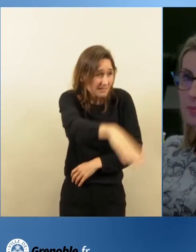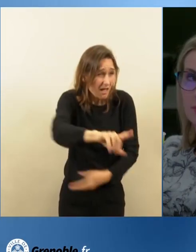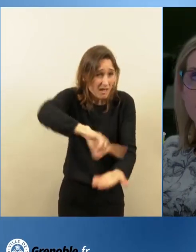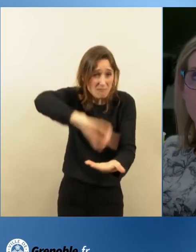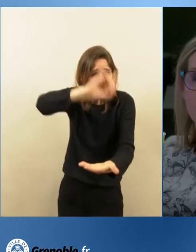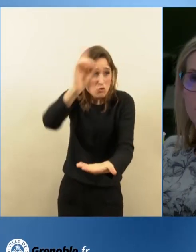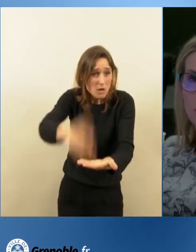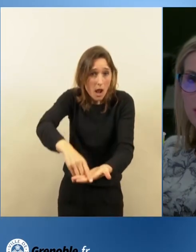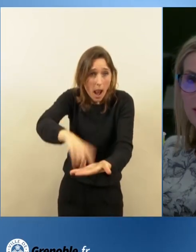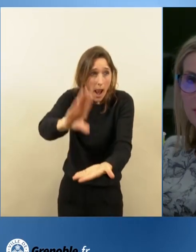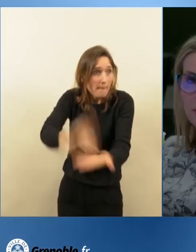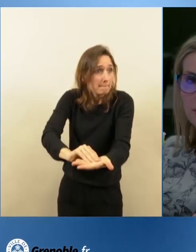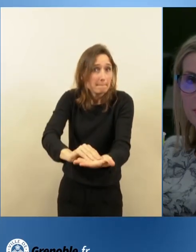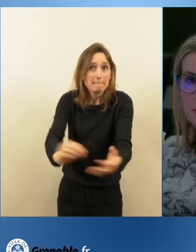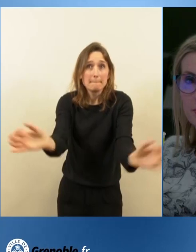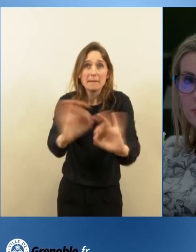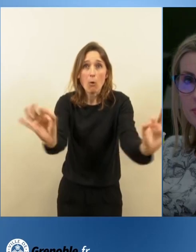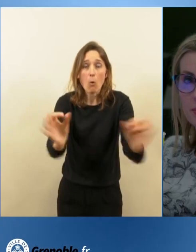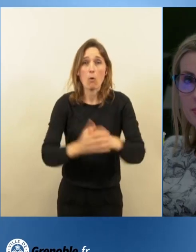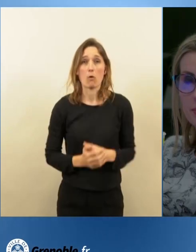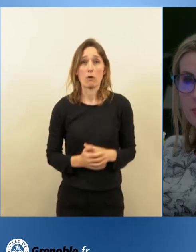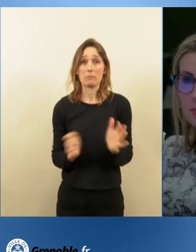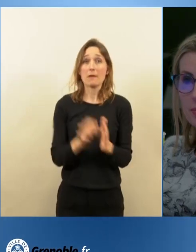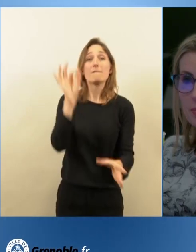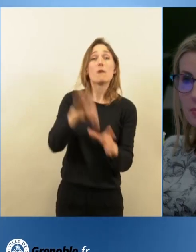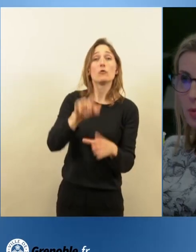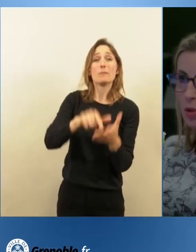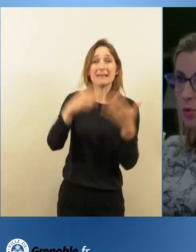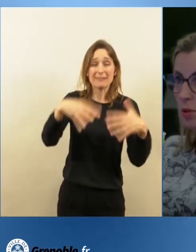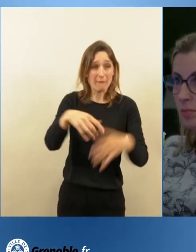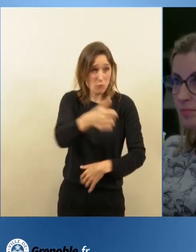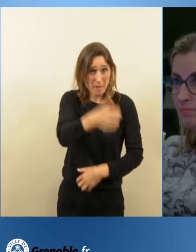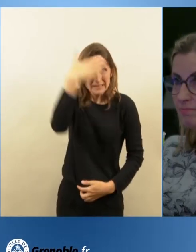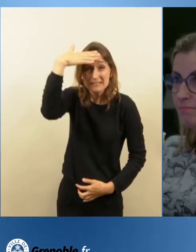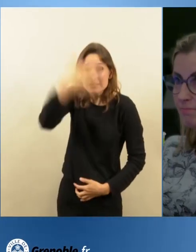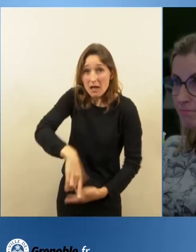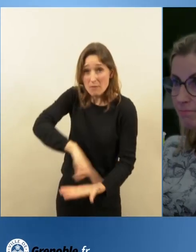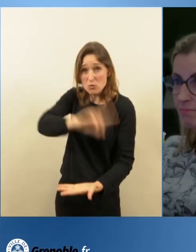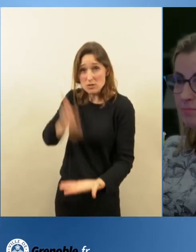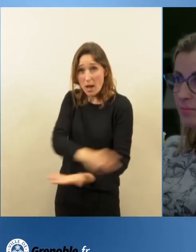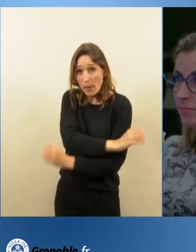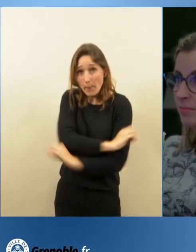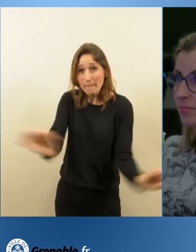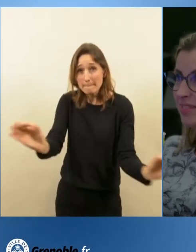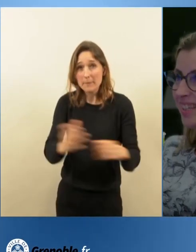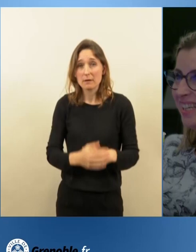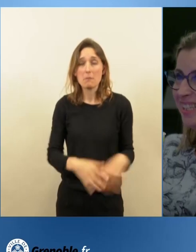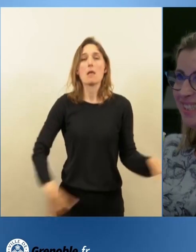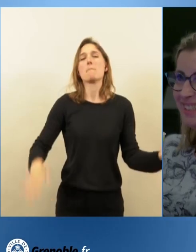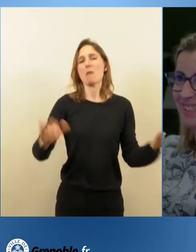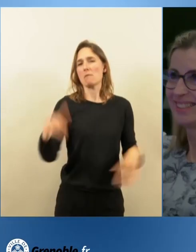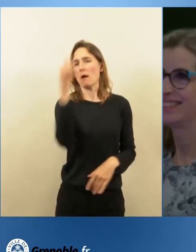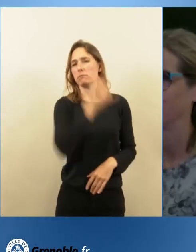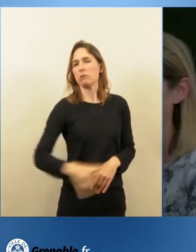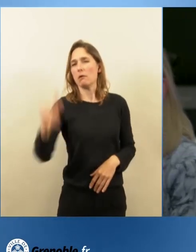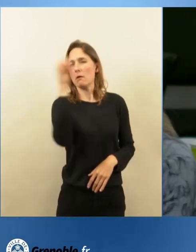copain pour faire ça lorsqu'il votèrent en 2019 il le sait mais il raconte des blagues il fait de la démagogie